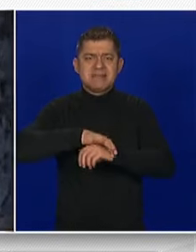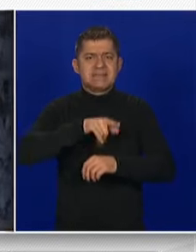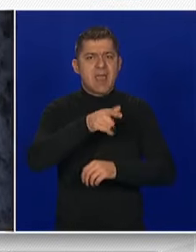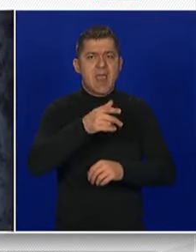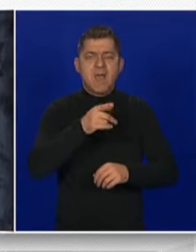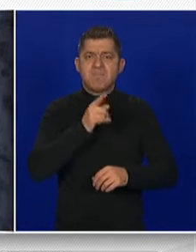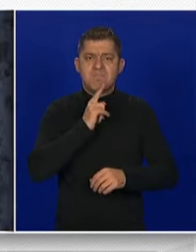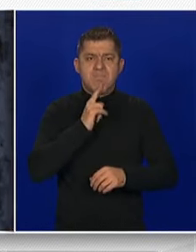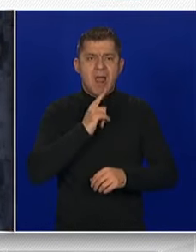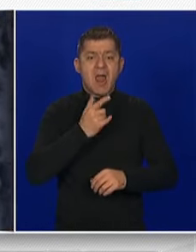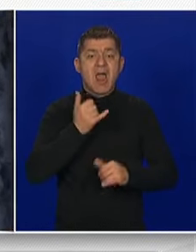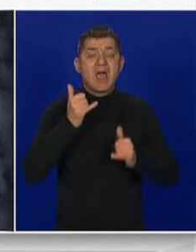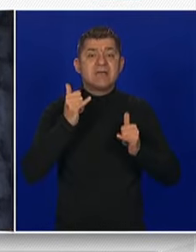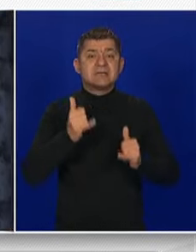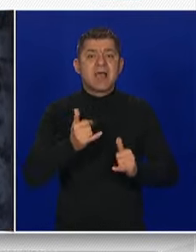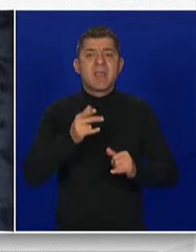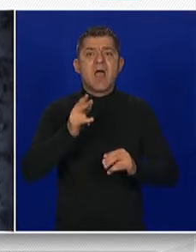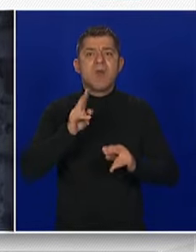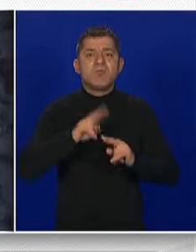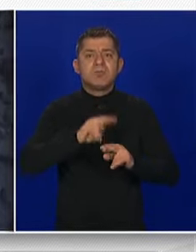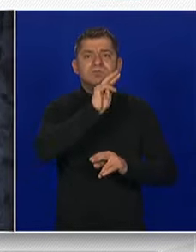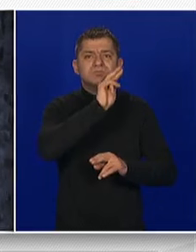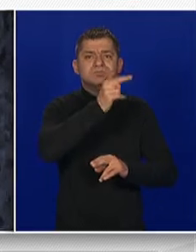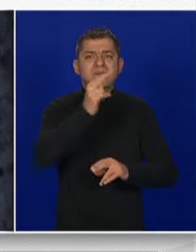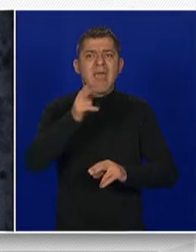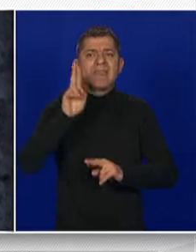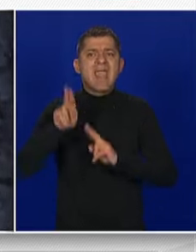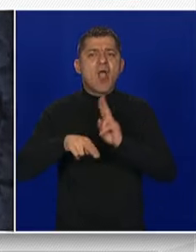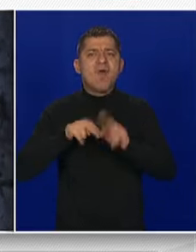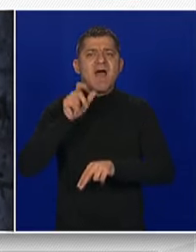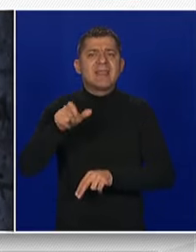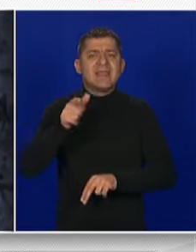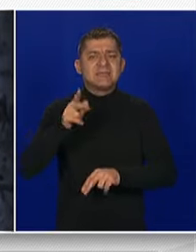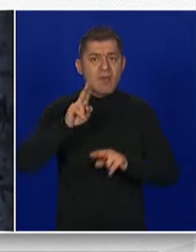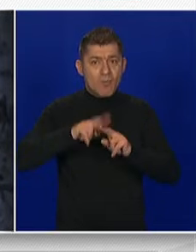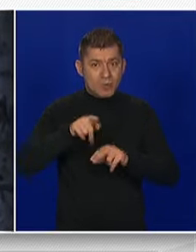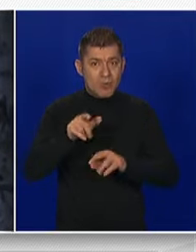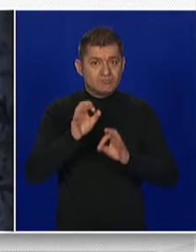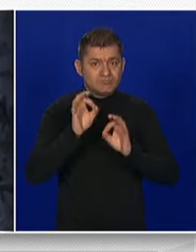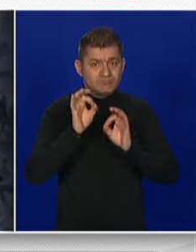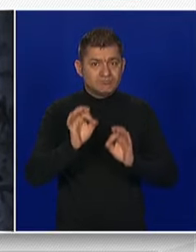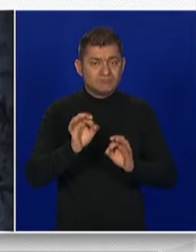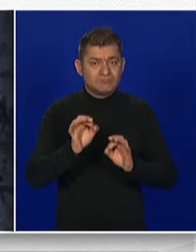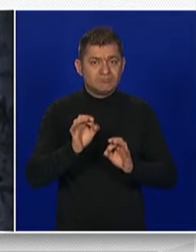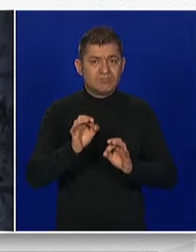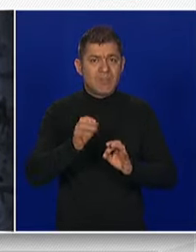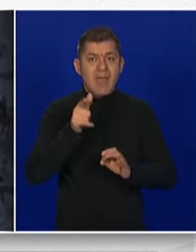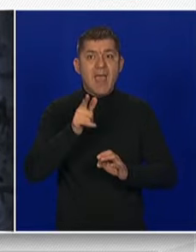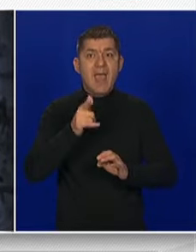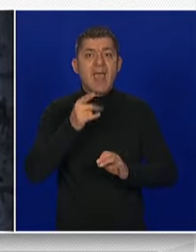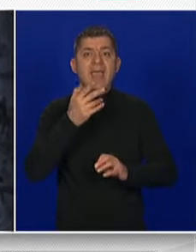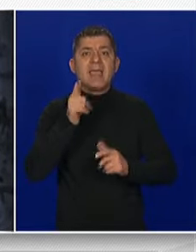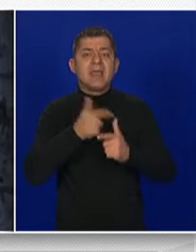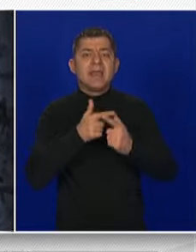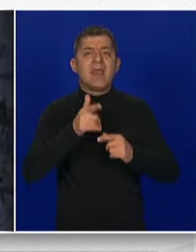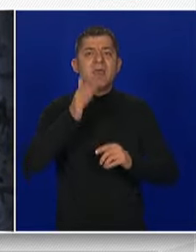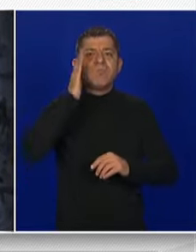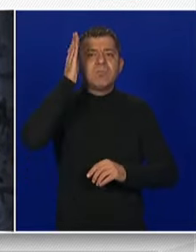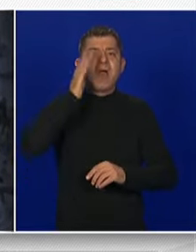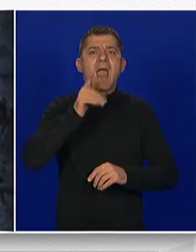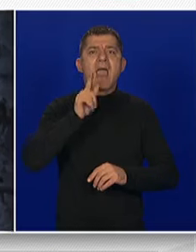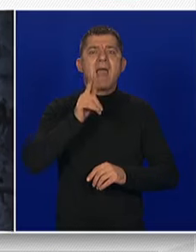ta mobilizacija može biti dostatna? Znači, hoće li u jednom trenu doći do toga da ni to nije dostatno, da još nedostaje medicinskih